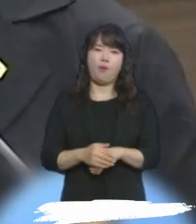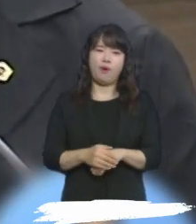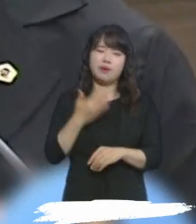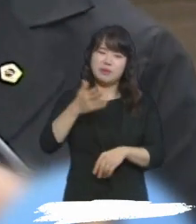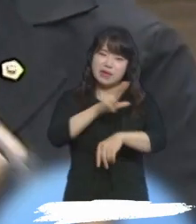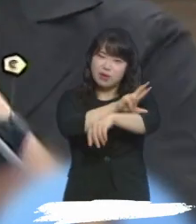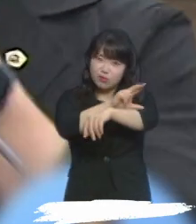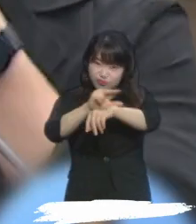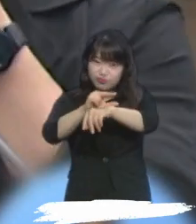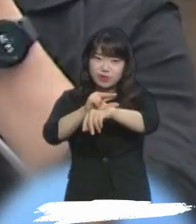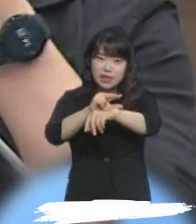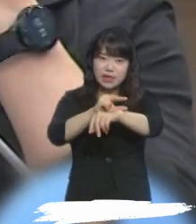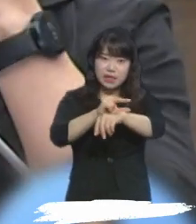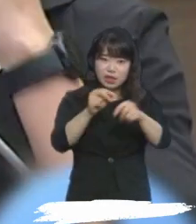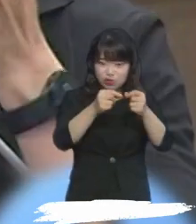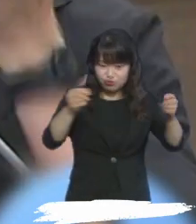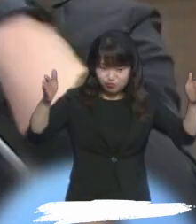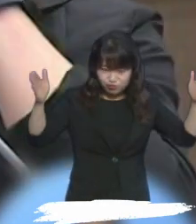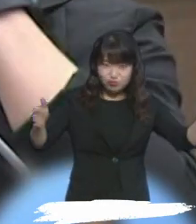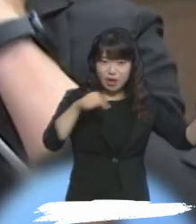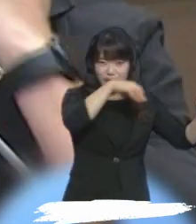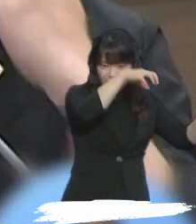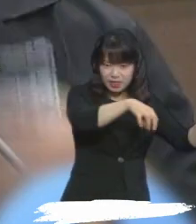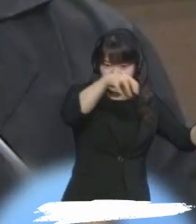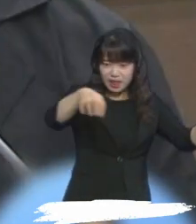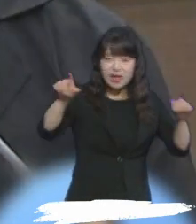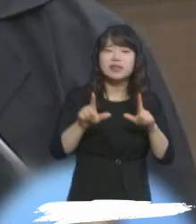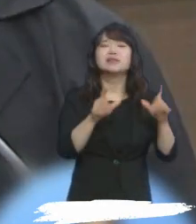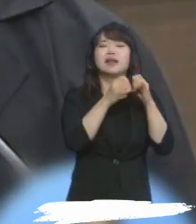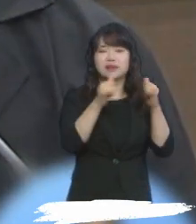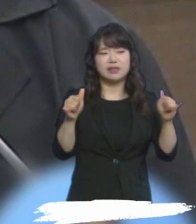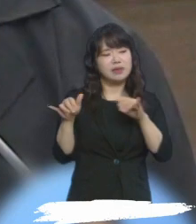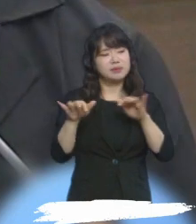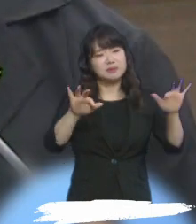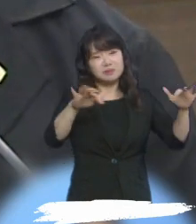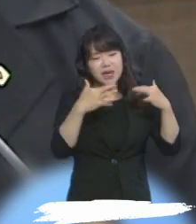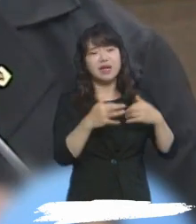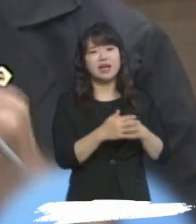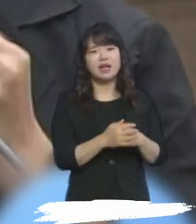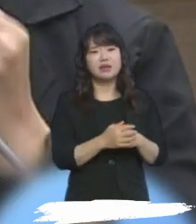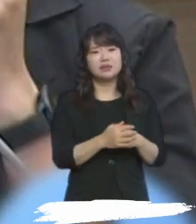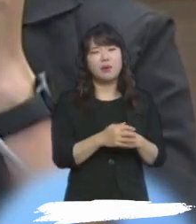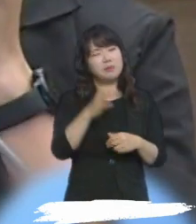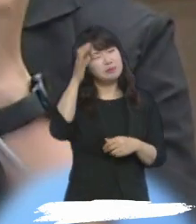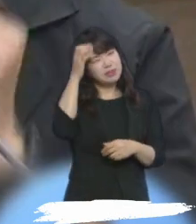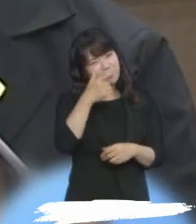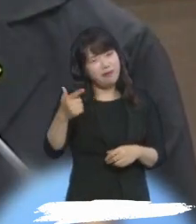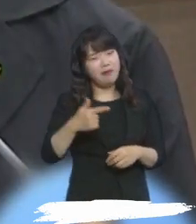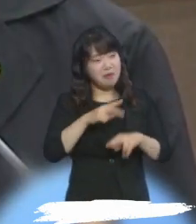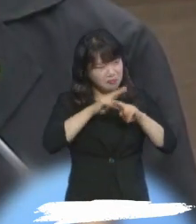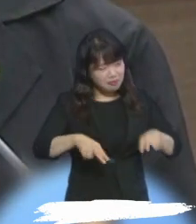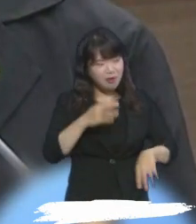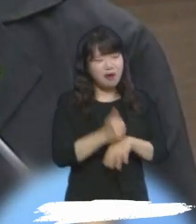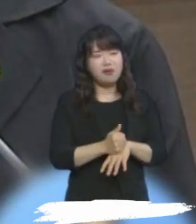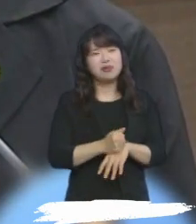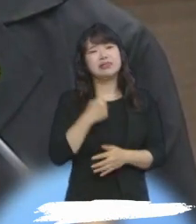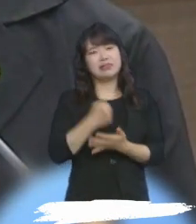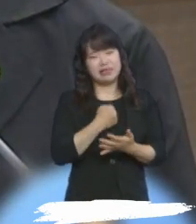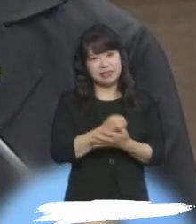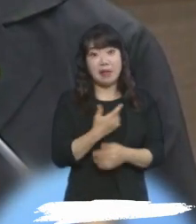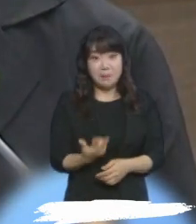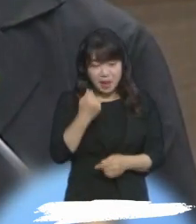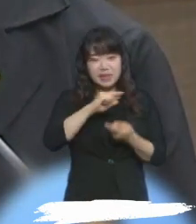노선을 지나가는 곳에 거주하시는 시민 여러분들께는 참 죄송스럽고 송구합니다. 대안 노선을